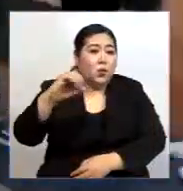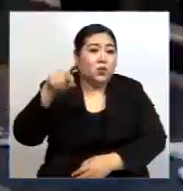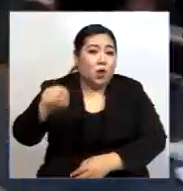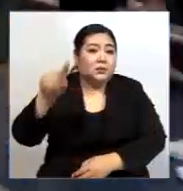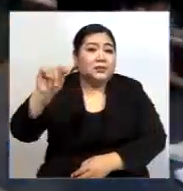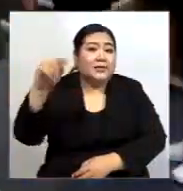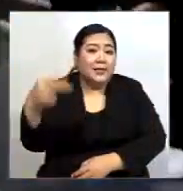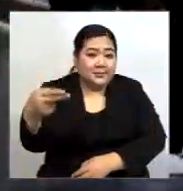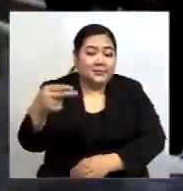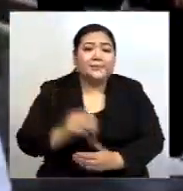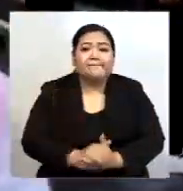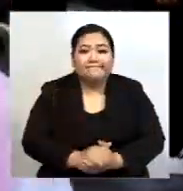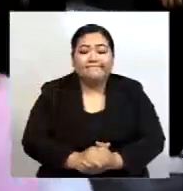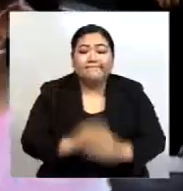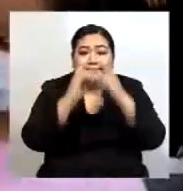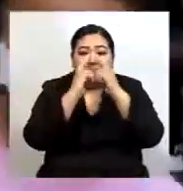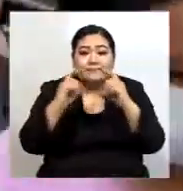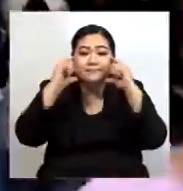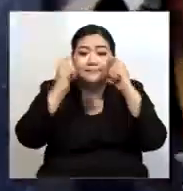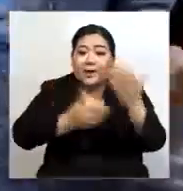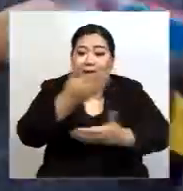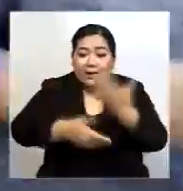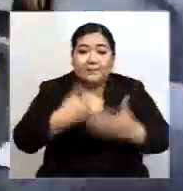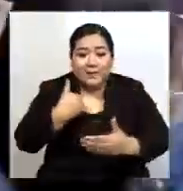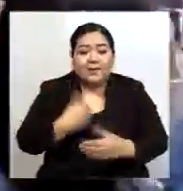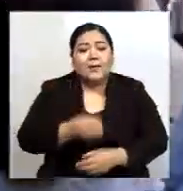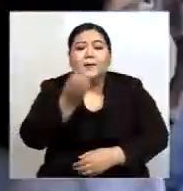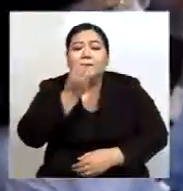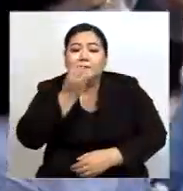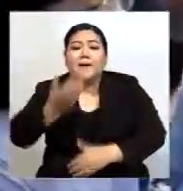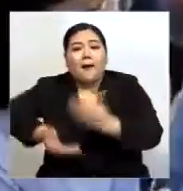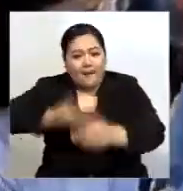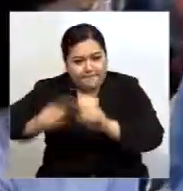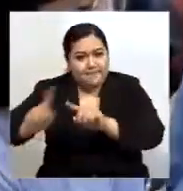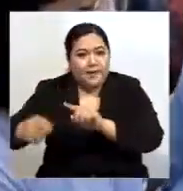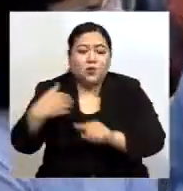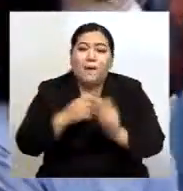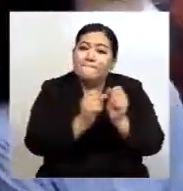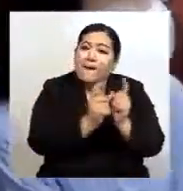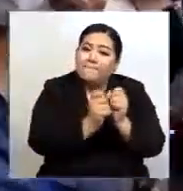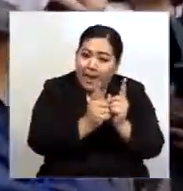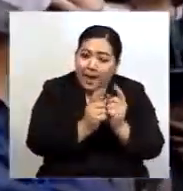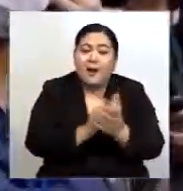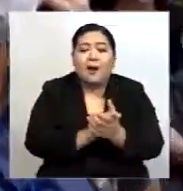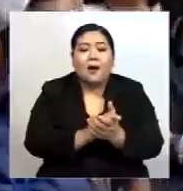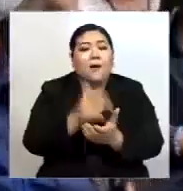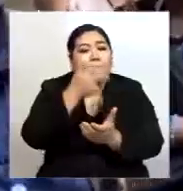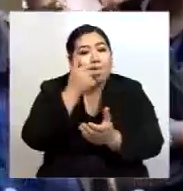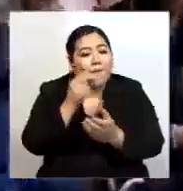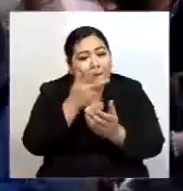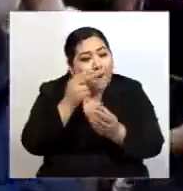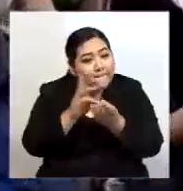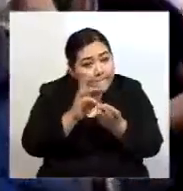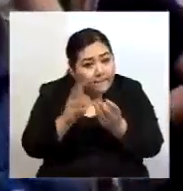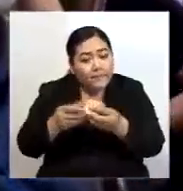www.dit.go.th นอกจากหน้ากากอนามัยแล้วก็ยังมีการจำหน่ายอาหารแห้งด้วยนะคะไม่ว่าจะเป็นบะหมี่กึ่งสำเร็จรูปน้ำตาลบรรจุถุ